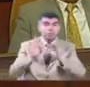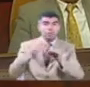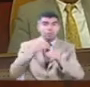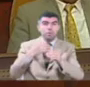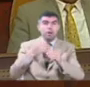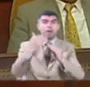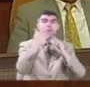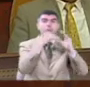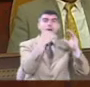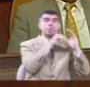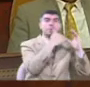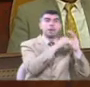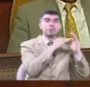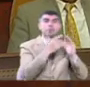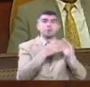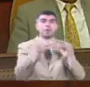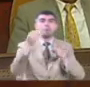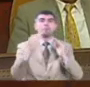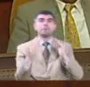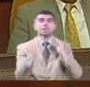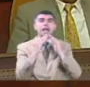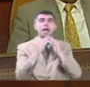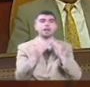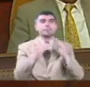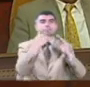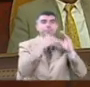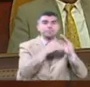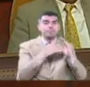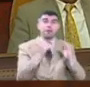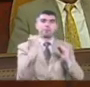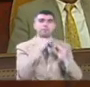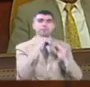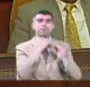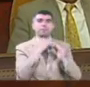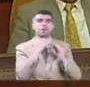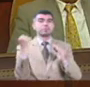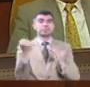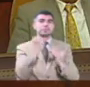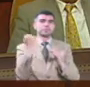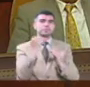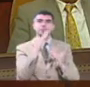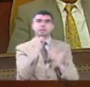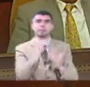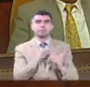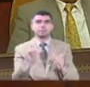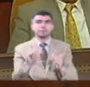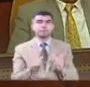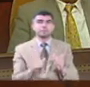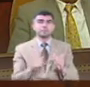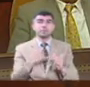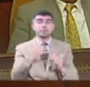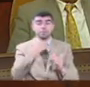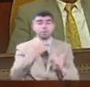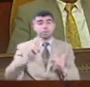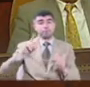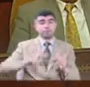والمفوضين والموظفين القضائيين وتحفيزهم على تصفية ما بأيديهم من ملفات. الأهمية السيد